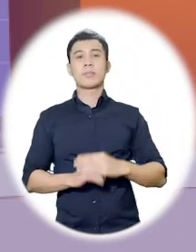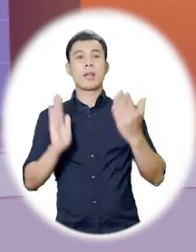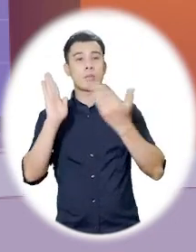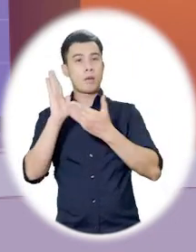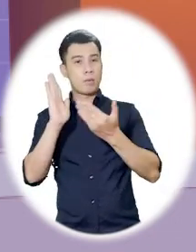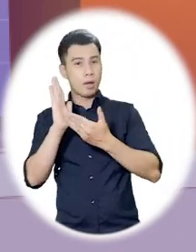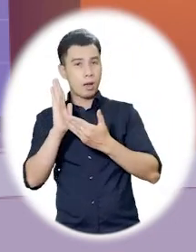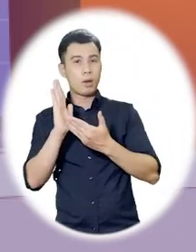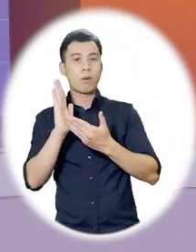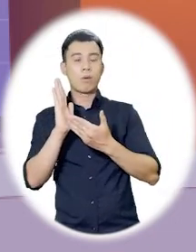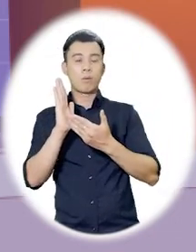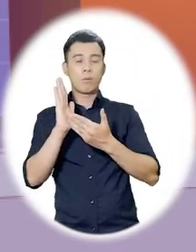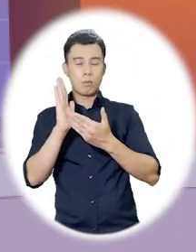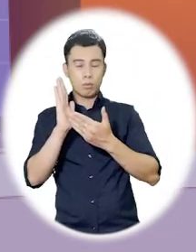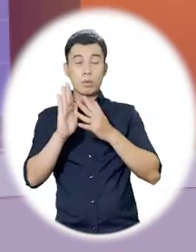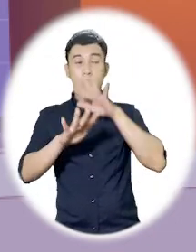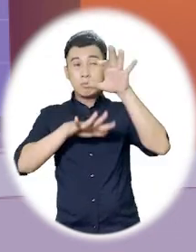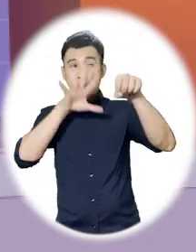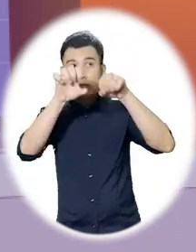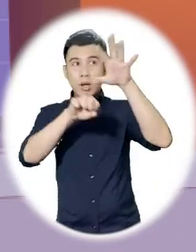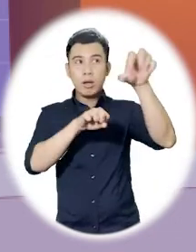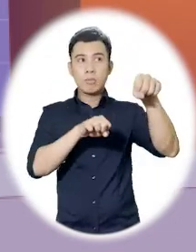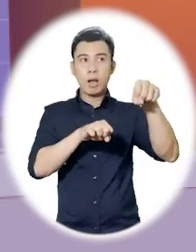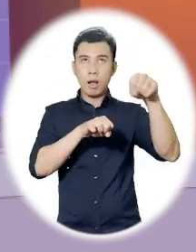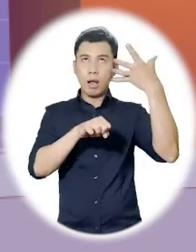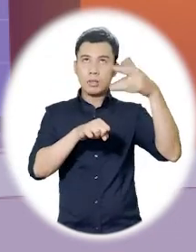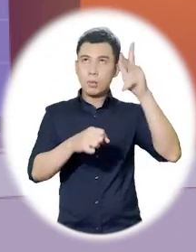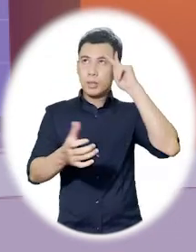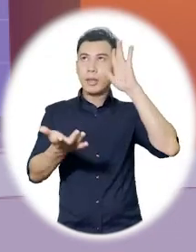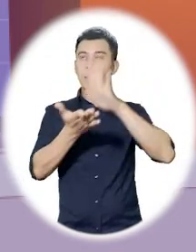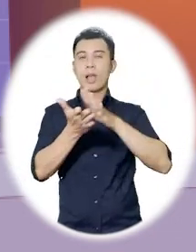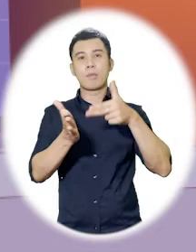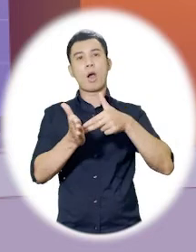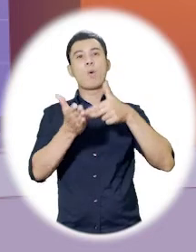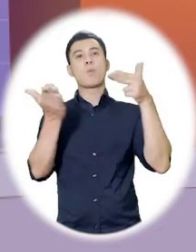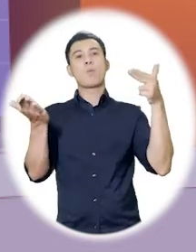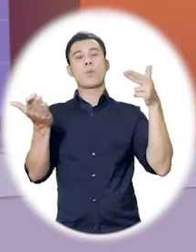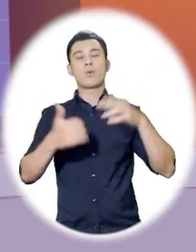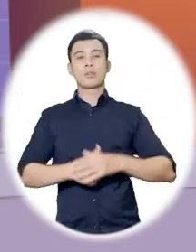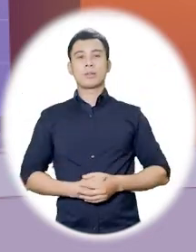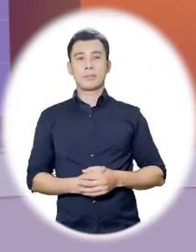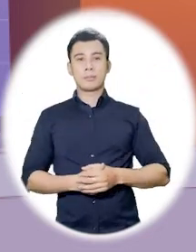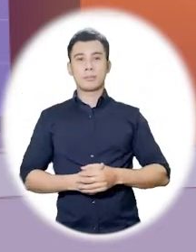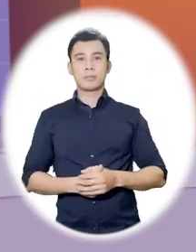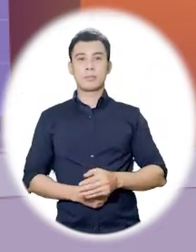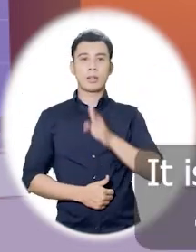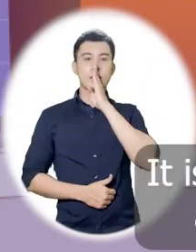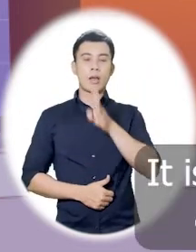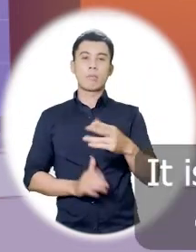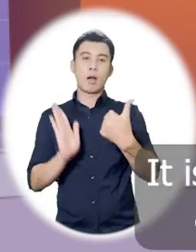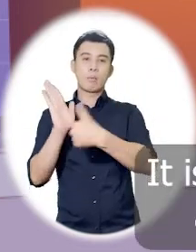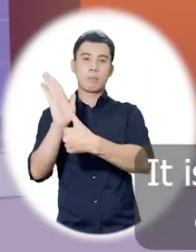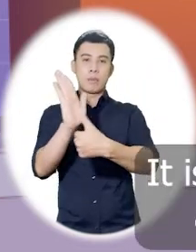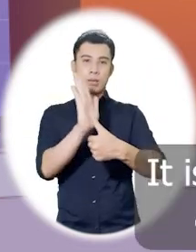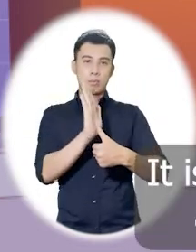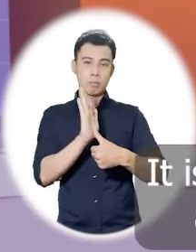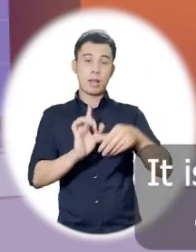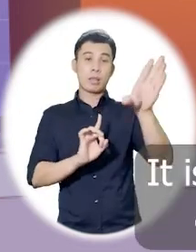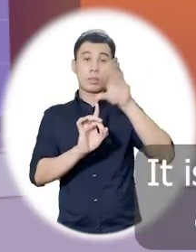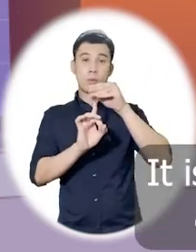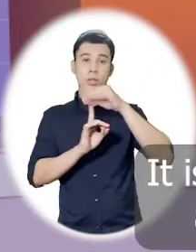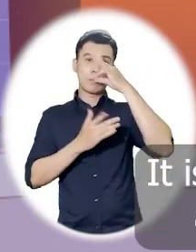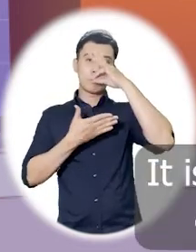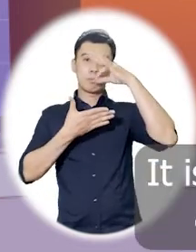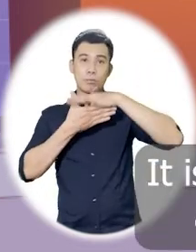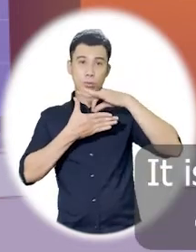với việc chia sẻ và báo cáo về điển hình tốt và phát hiện từ quá trình trên để áp dụng và rút ra bài học kinh nghiệm. Cùng với đó, cần đảm bảo sự minh